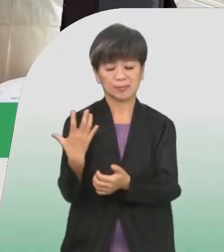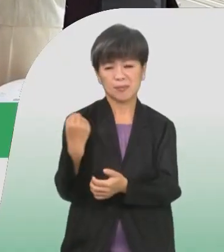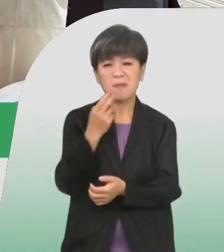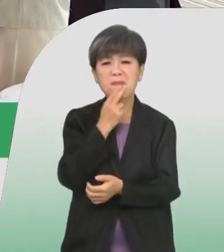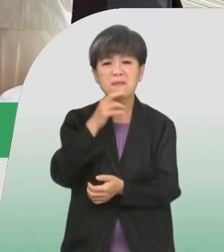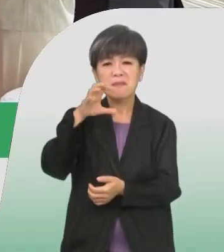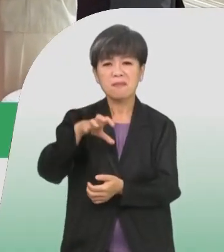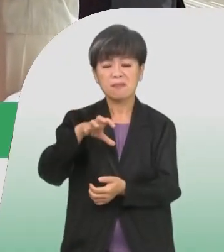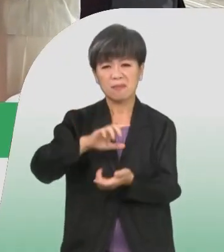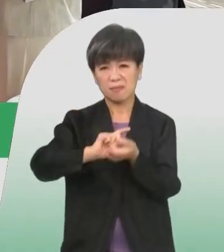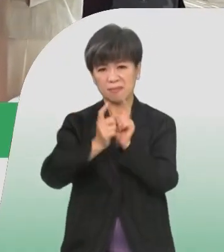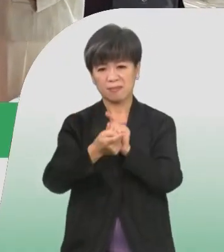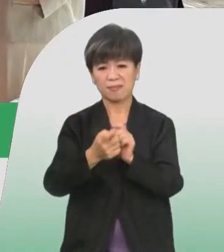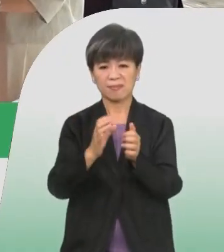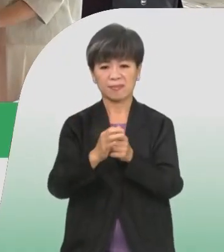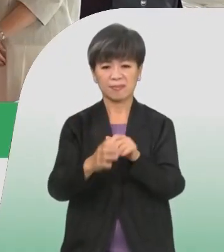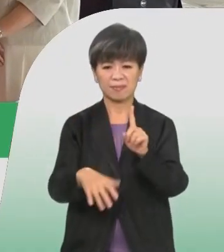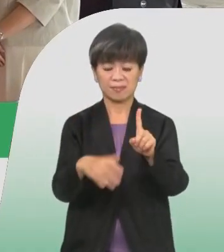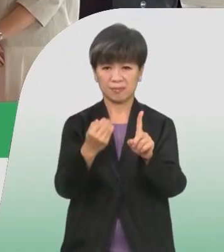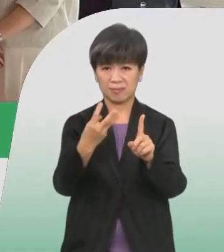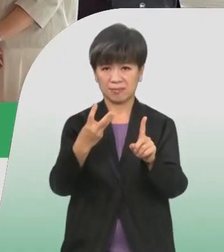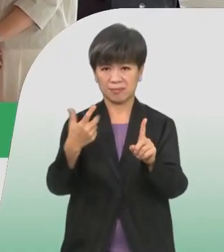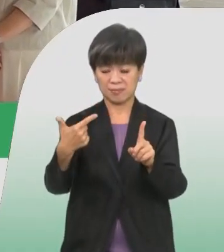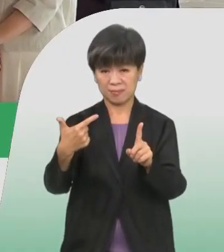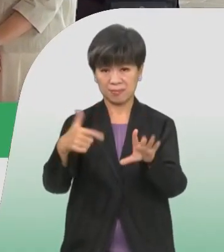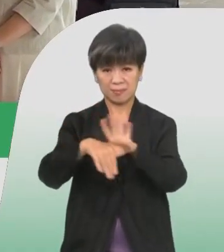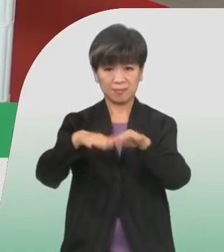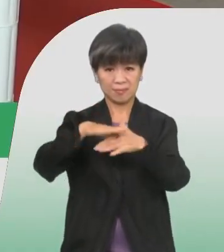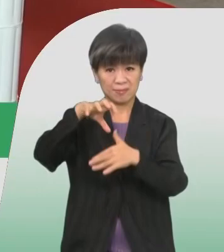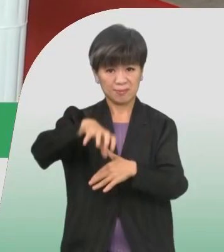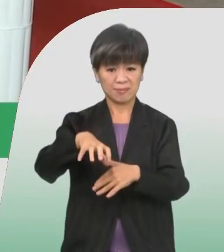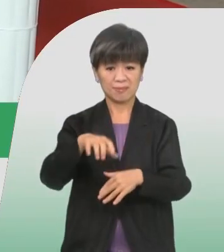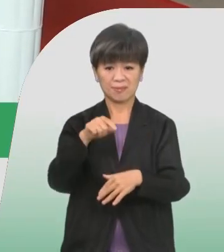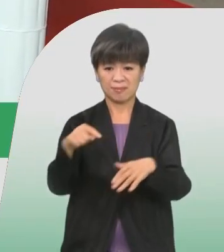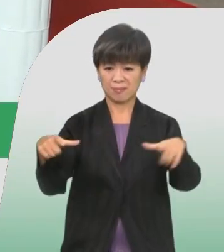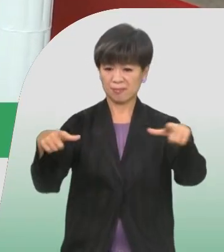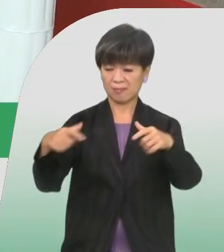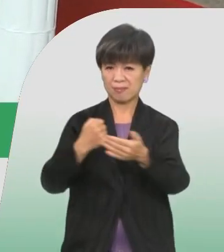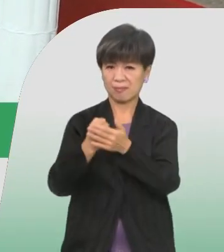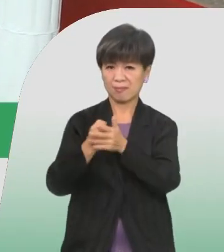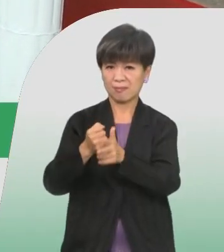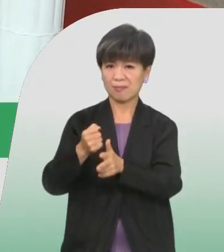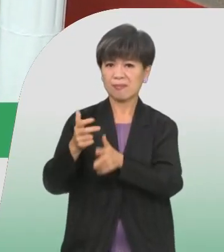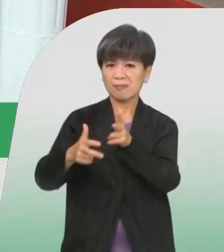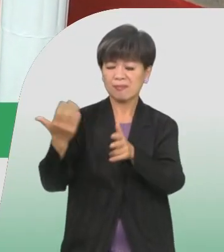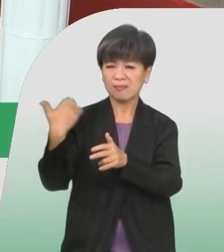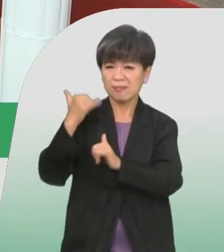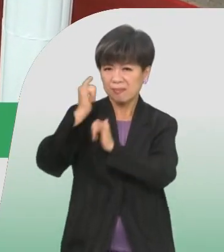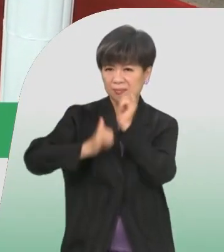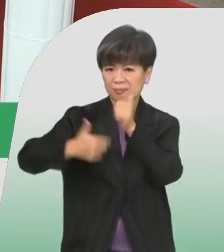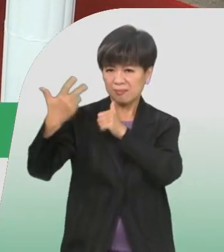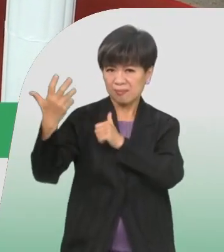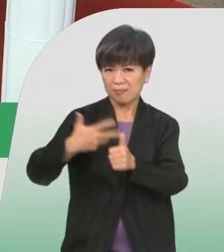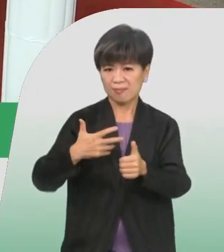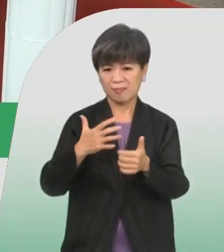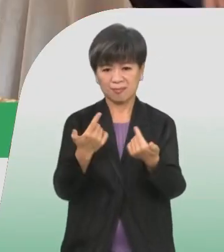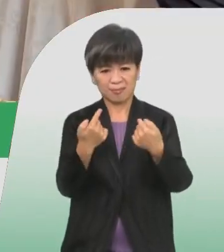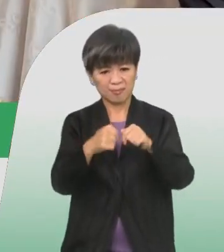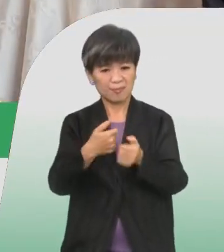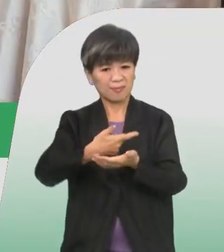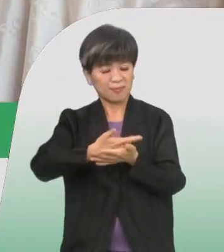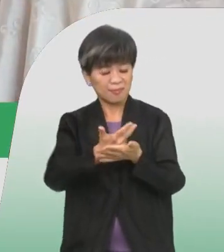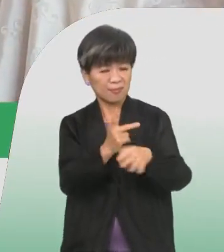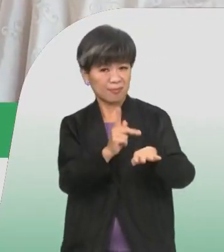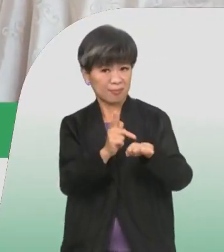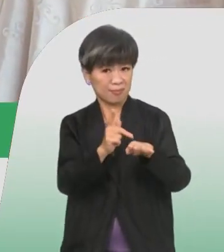的平原1936文化集体举办，延期保留的工业遗址的历史风化、农业、艺术同科